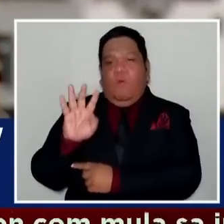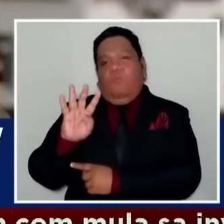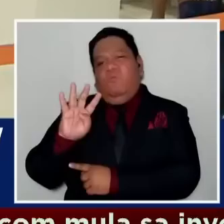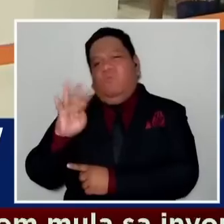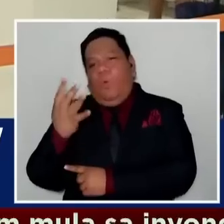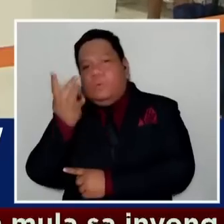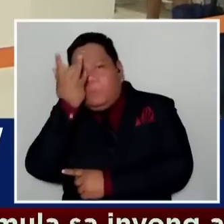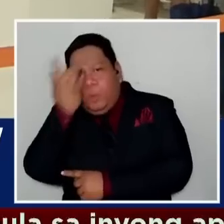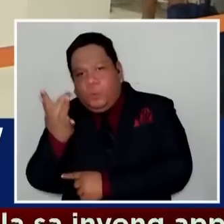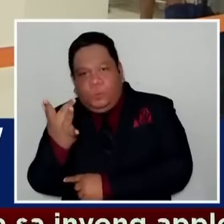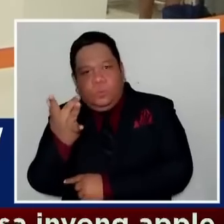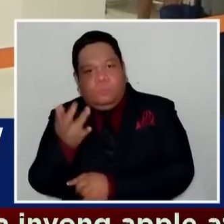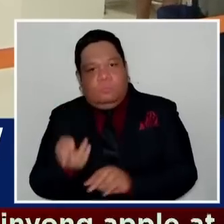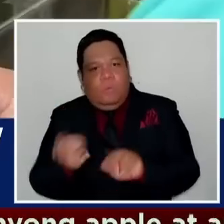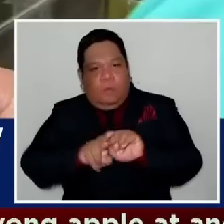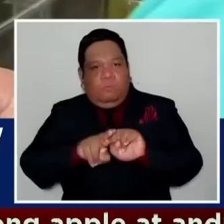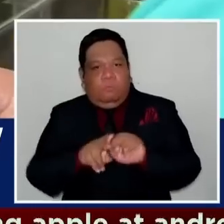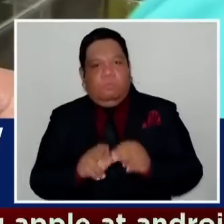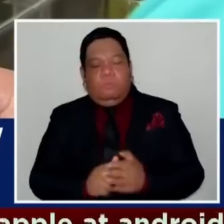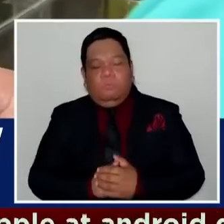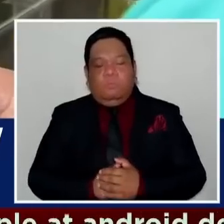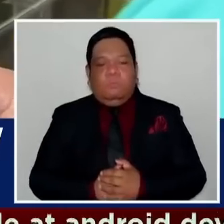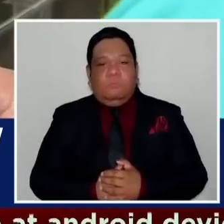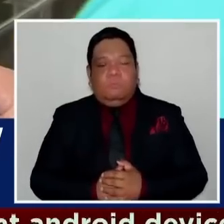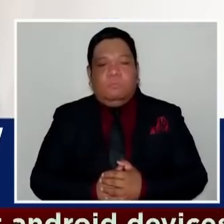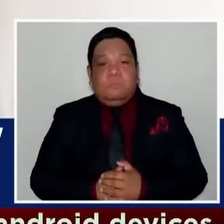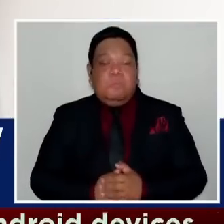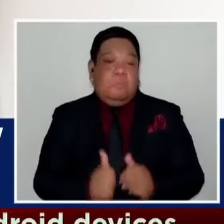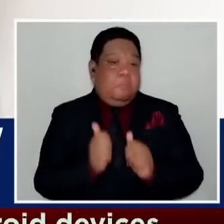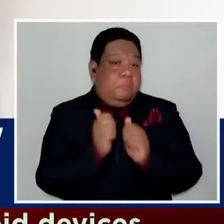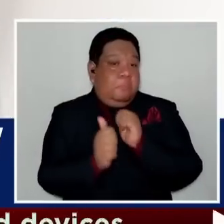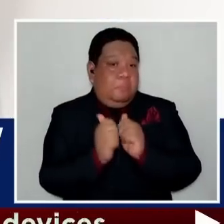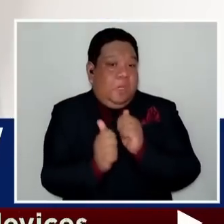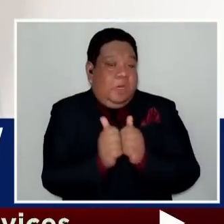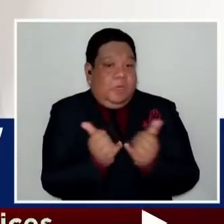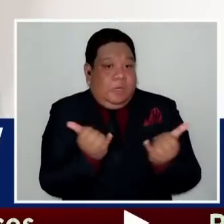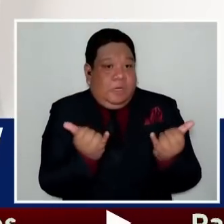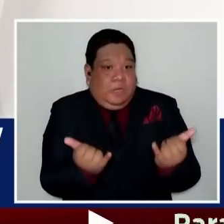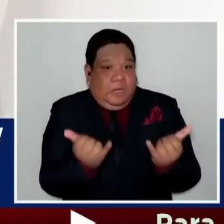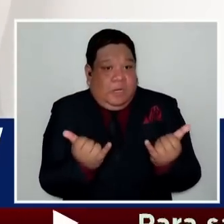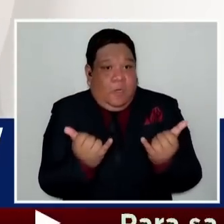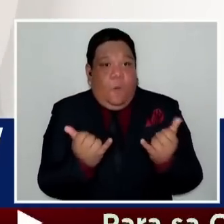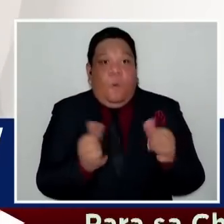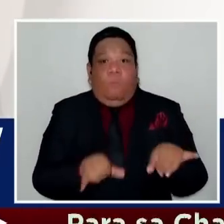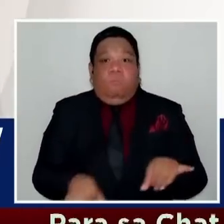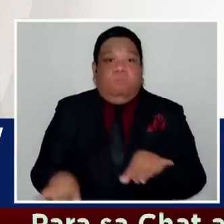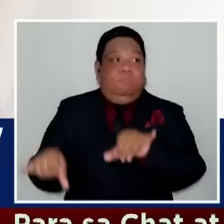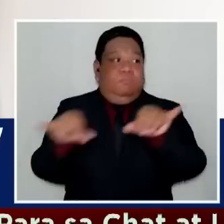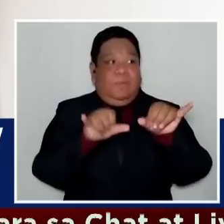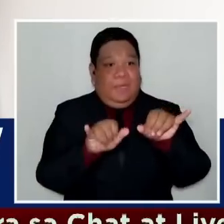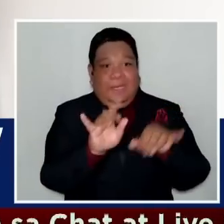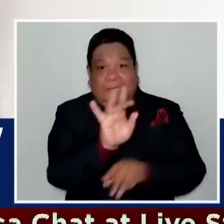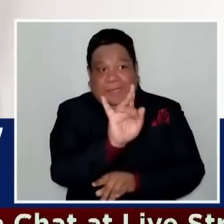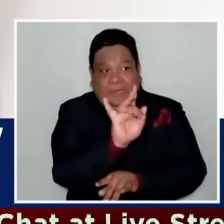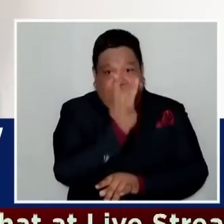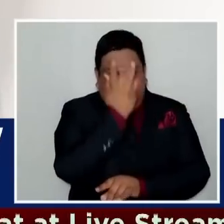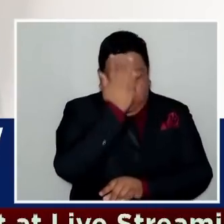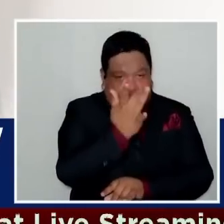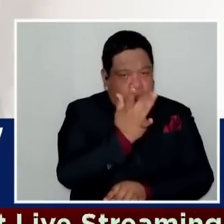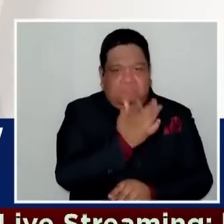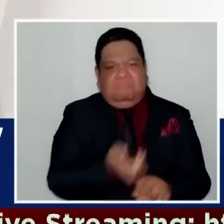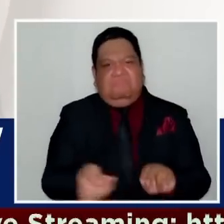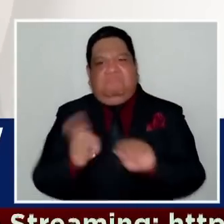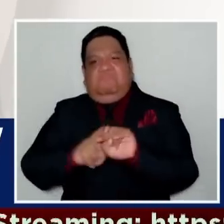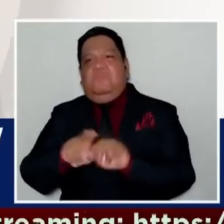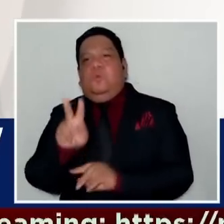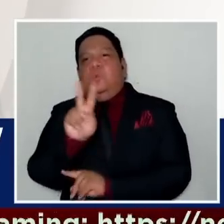hour. Ibig sabihin, ang kasalukuyang charge sa lahat ng consumers na 18 centavos magiging